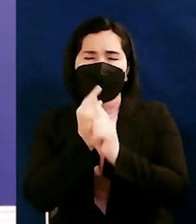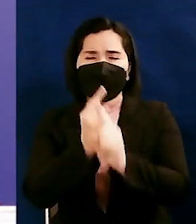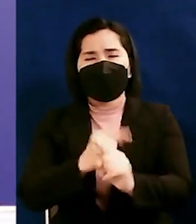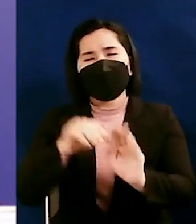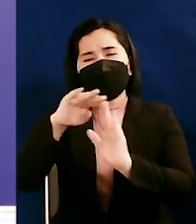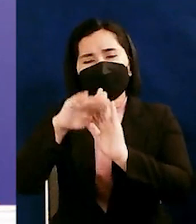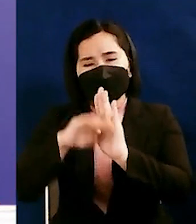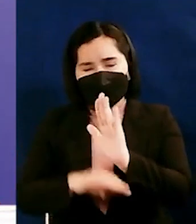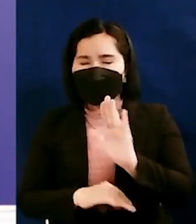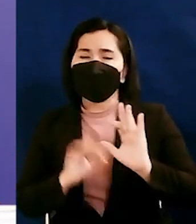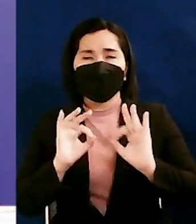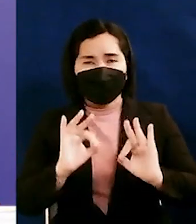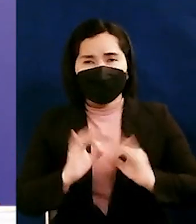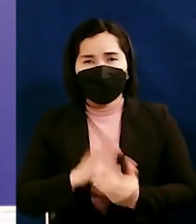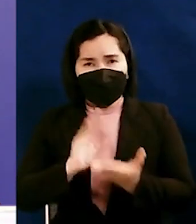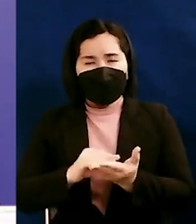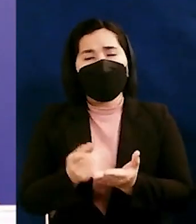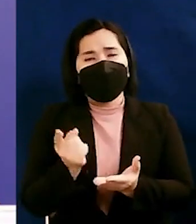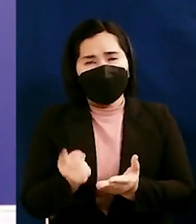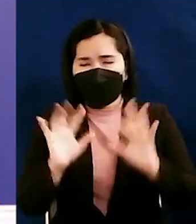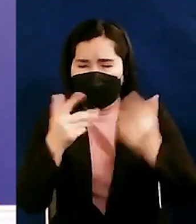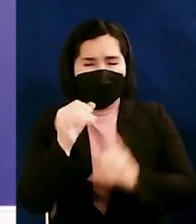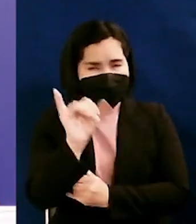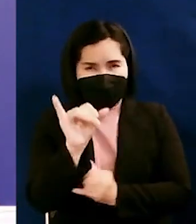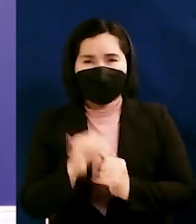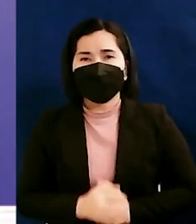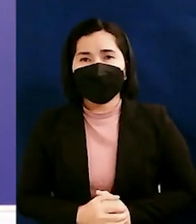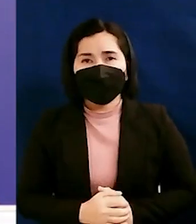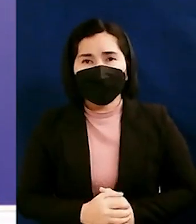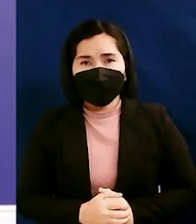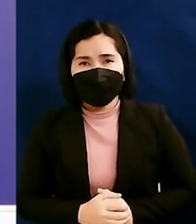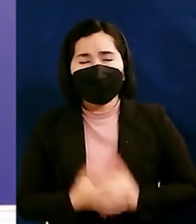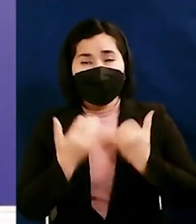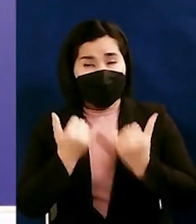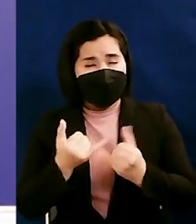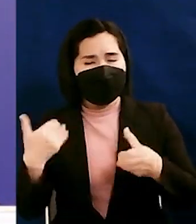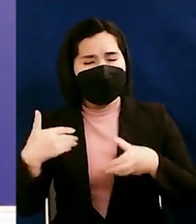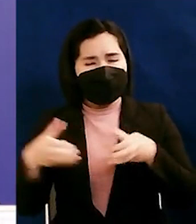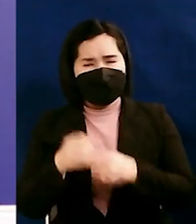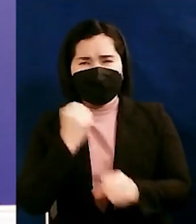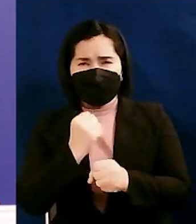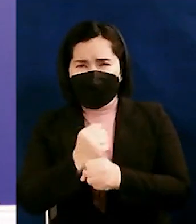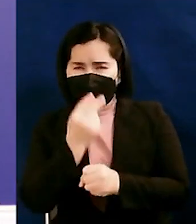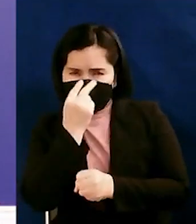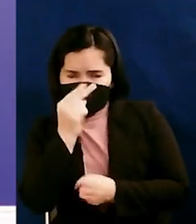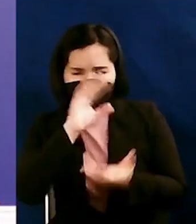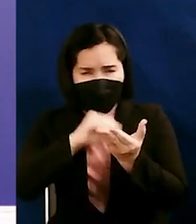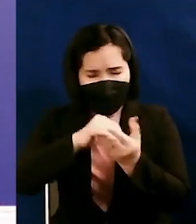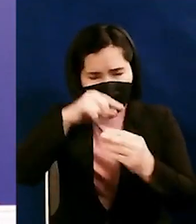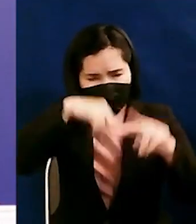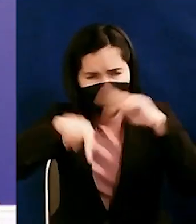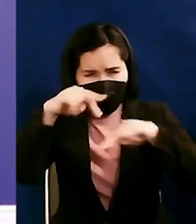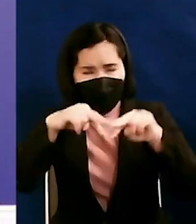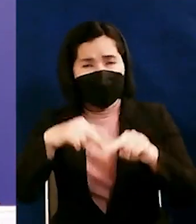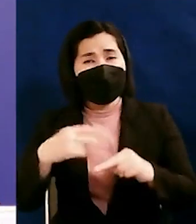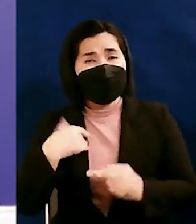นั้นฐานข้อมูลทุกอย่างยังอยู่นะครับแล้วก็ตอนนี้ได้ดำเนินการในการตรวจสอบในเรื่องของความเสี่ยงนะครับแล้วก็มีการแบ็ก